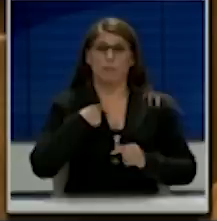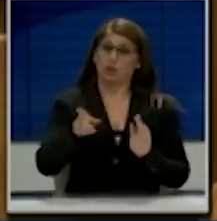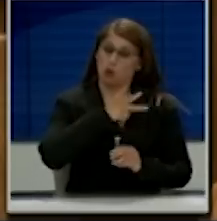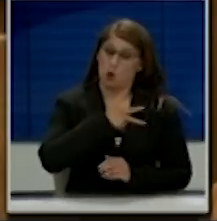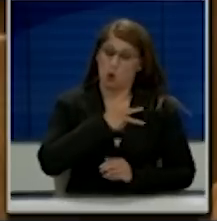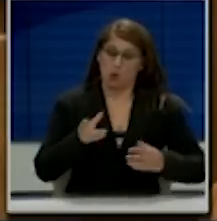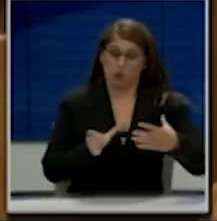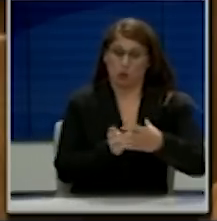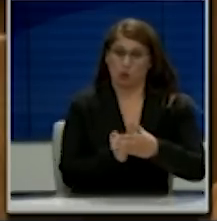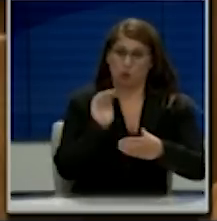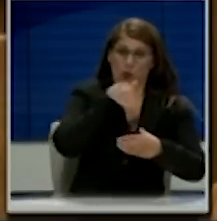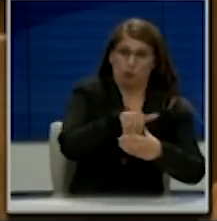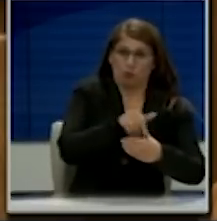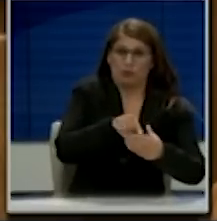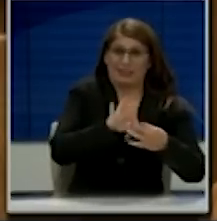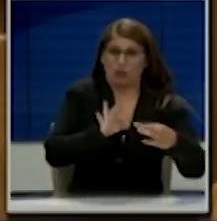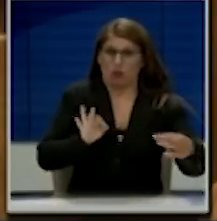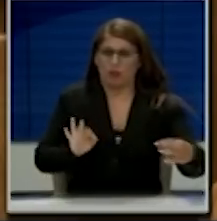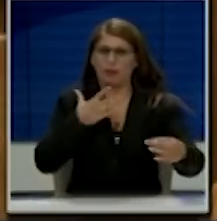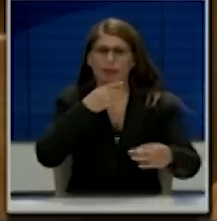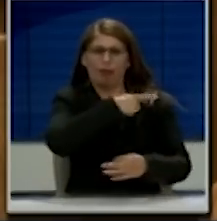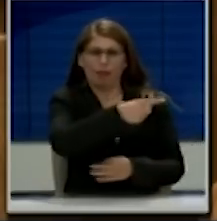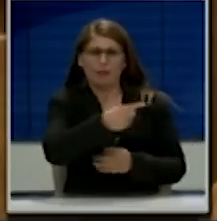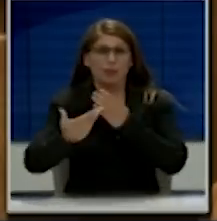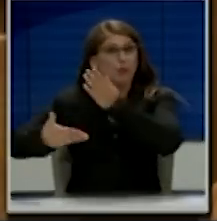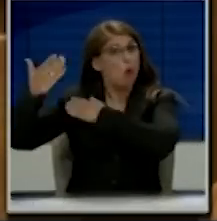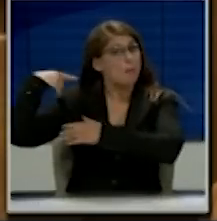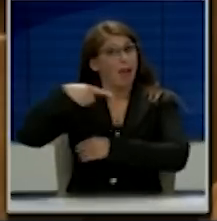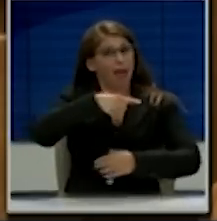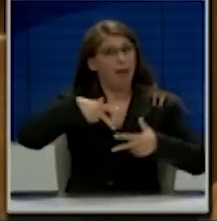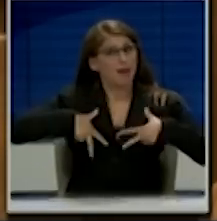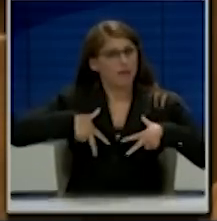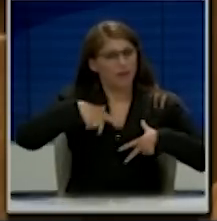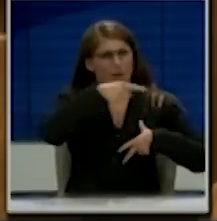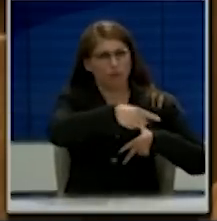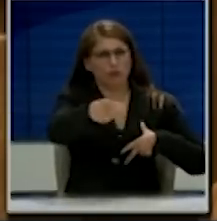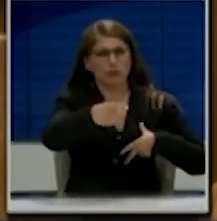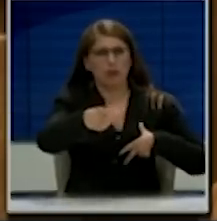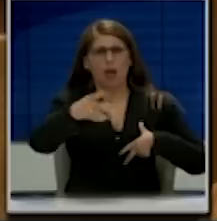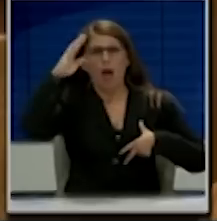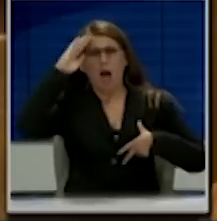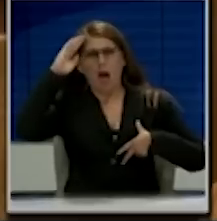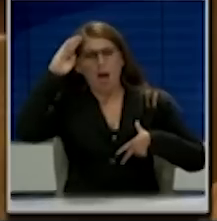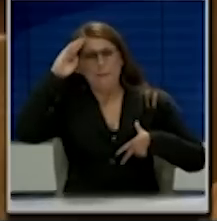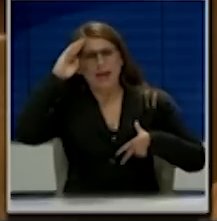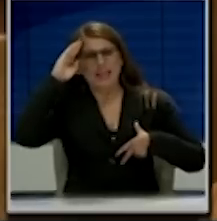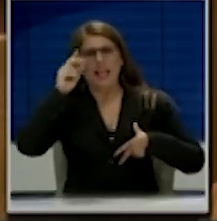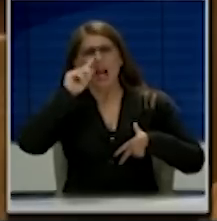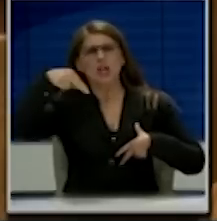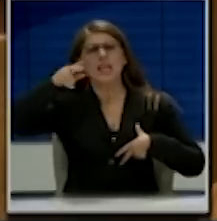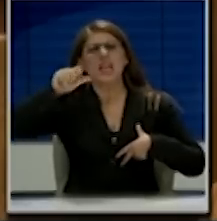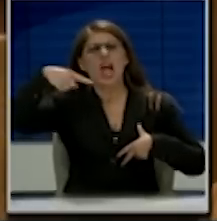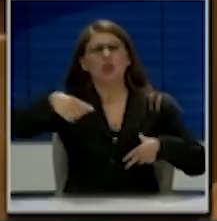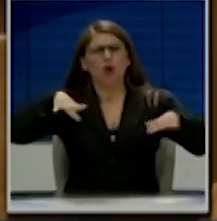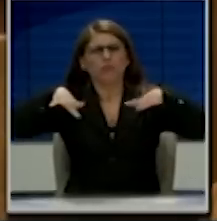κάνει εσείς και οι προηγούμενοι την Ελλάδα ένα απέραντο αμερικανατοϊκό ορμητήριο πολέμου και μετά να